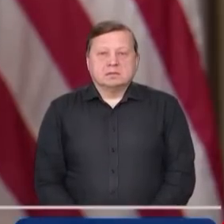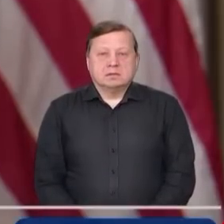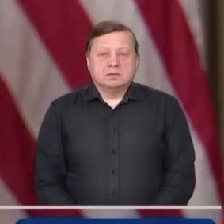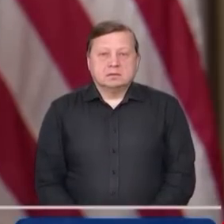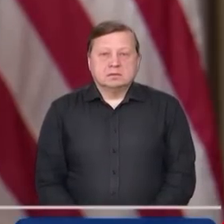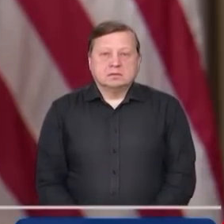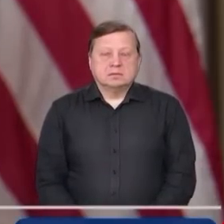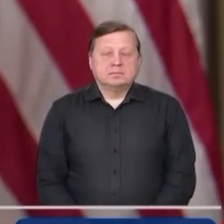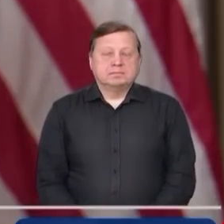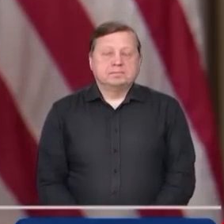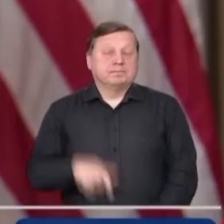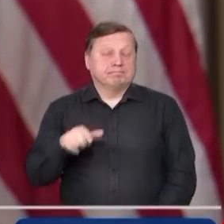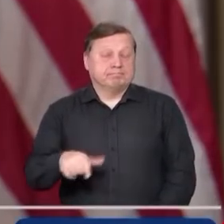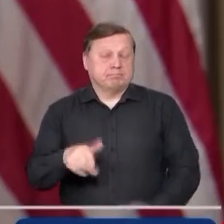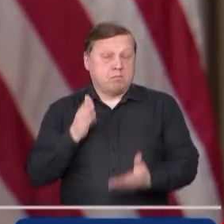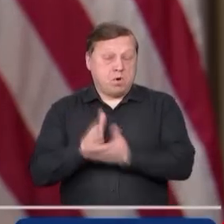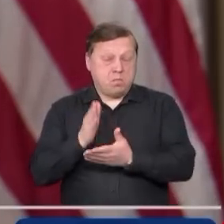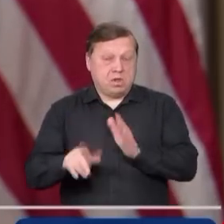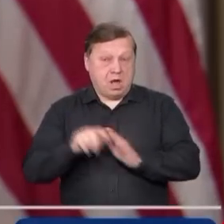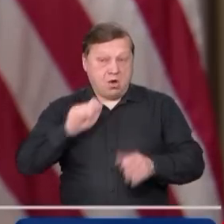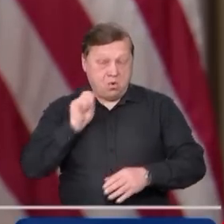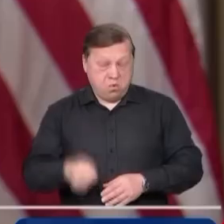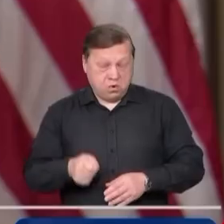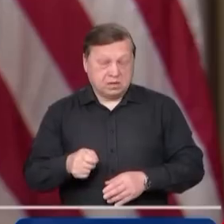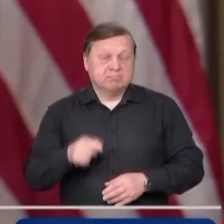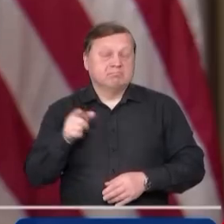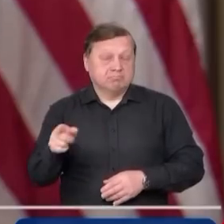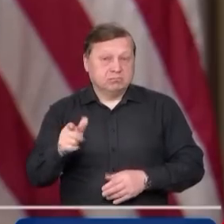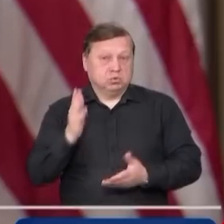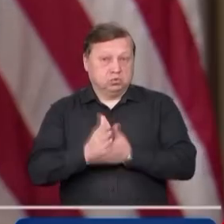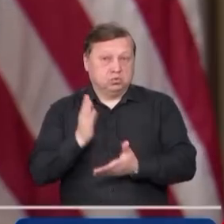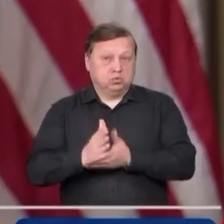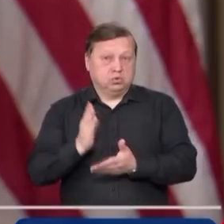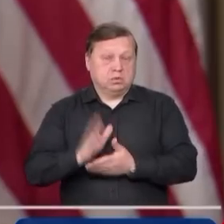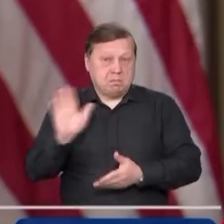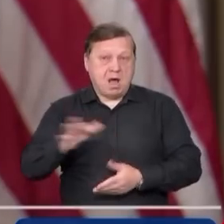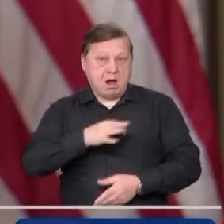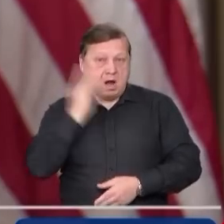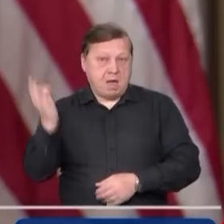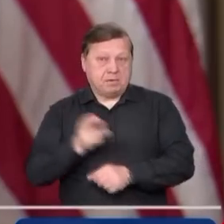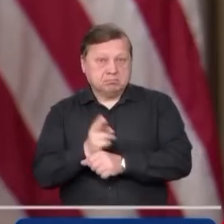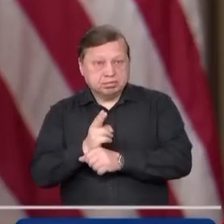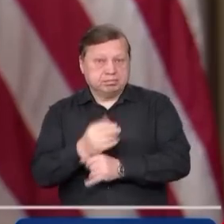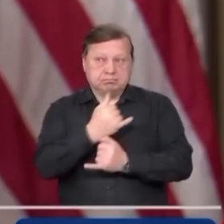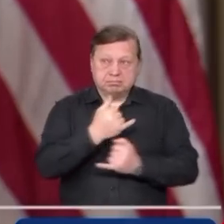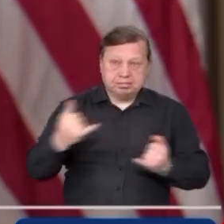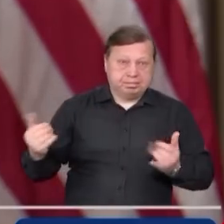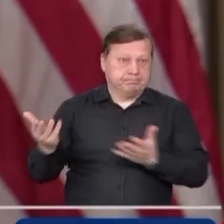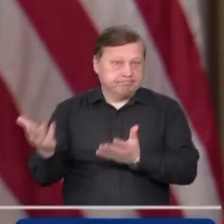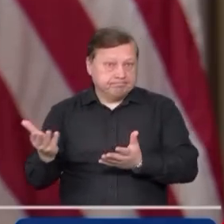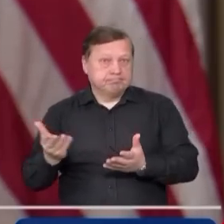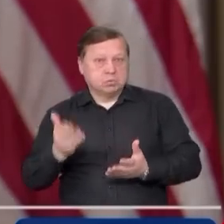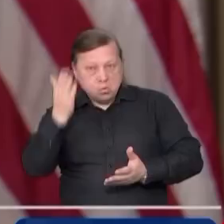że dzięki tej pomocy Ukraina znacznie lepiej posługuje się takimi umiejętnościami.